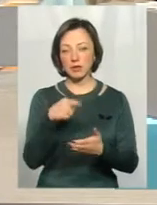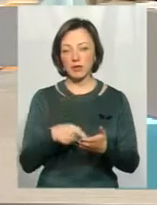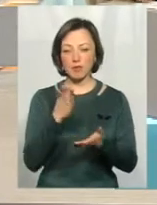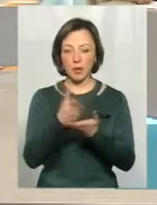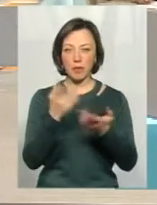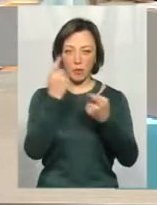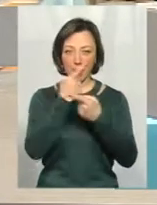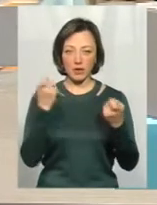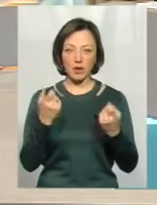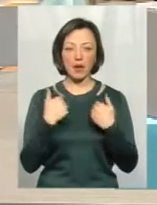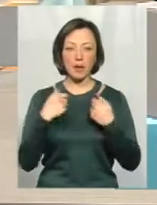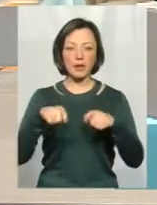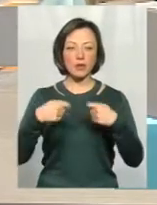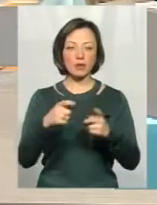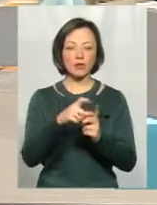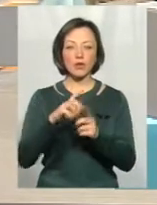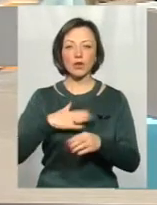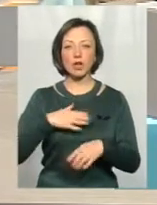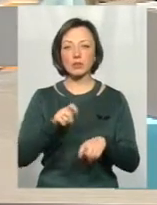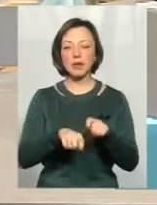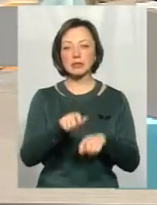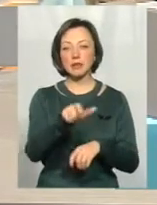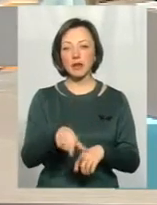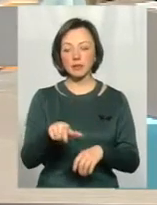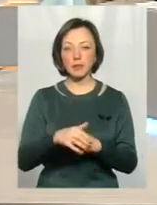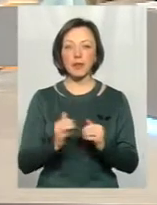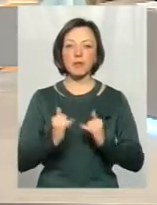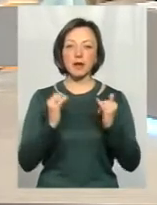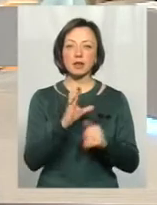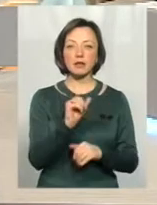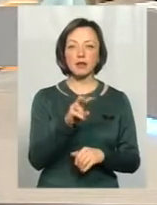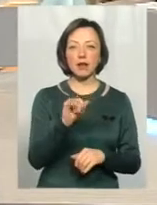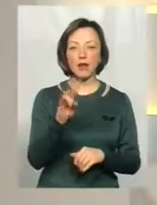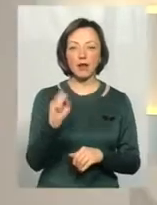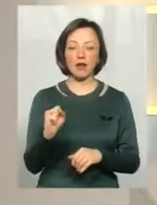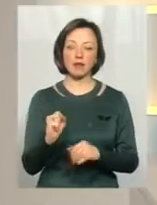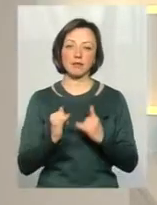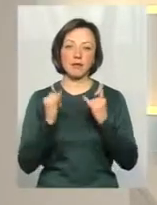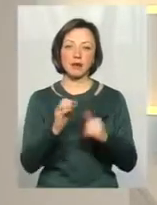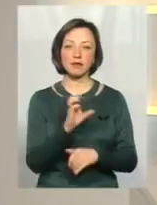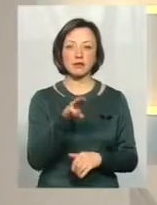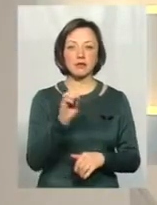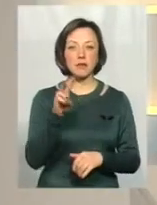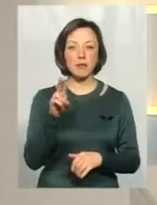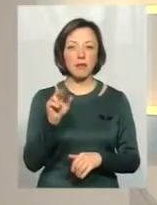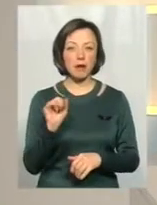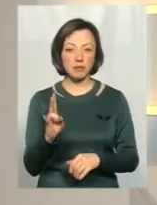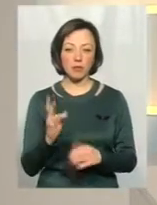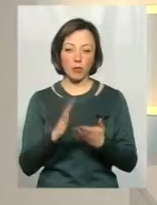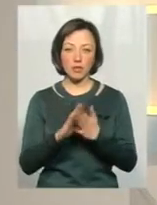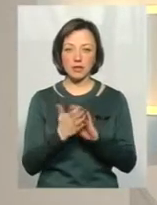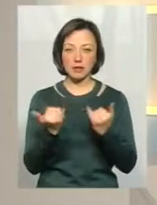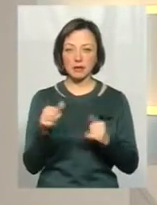прямому ефірі. А я передаю слово нашим експертам. Пані Світлано, пан Степан, позиція, яку зараз озвучив